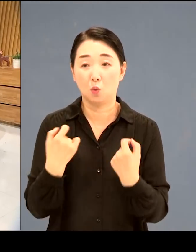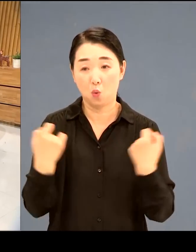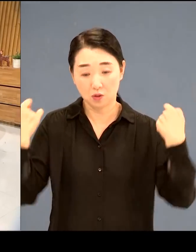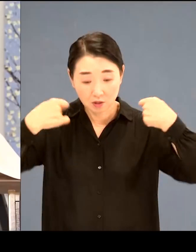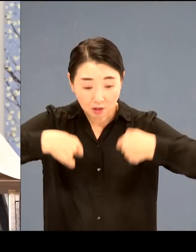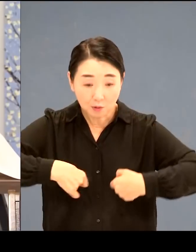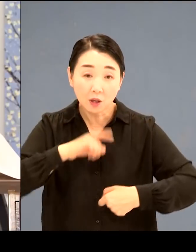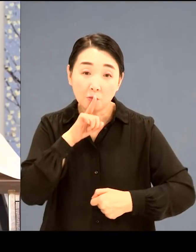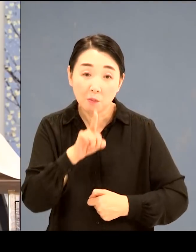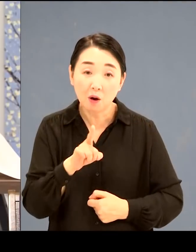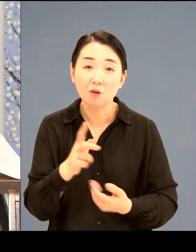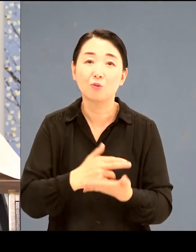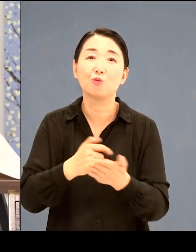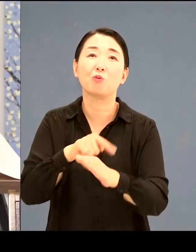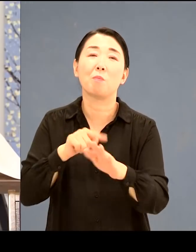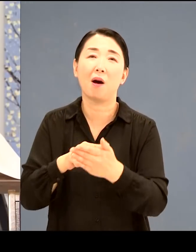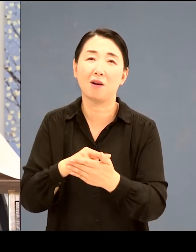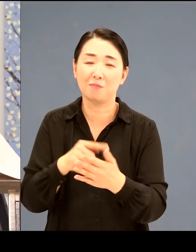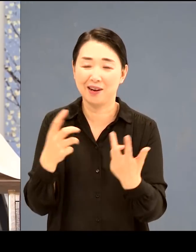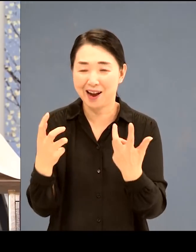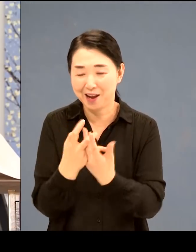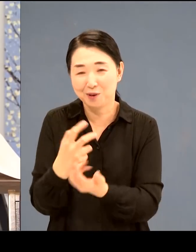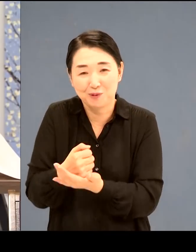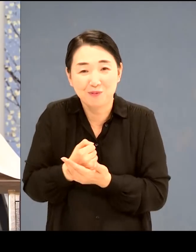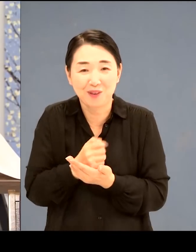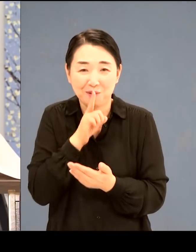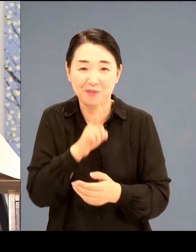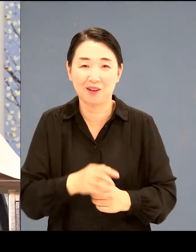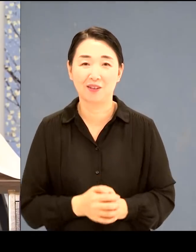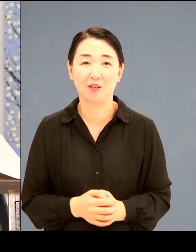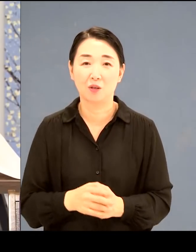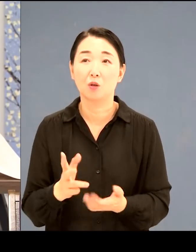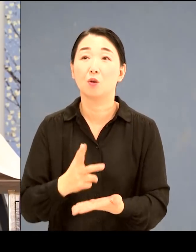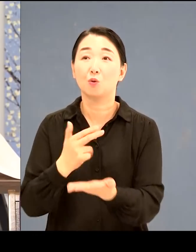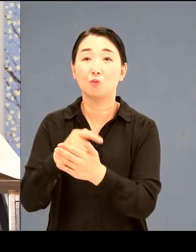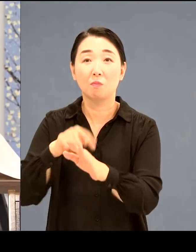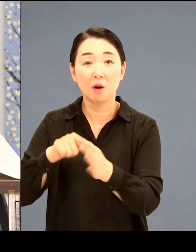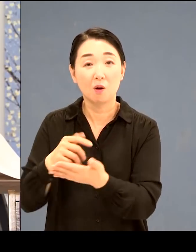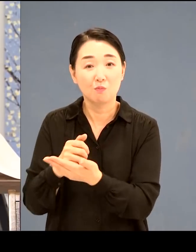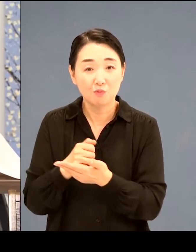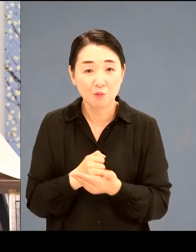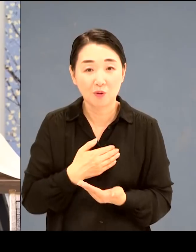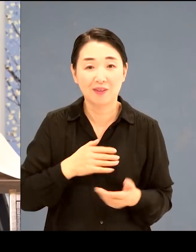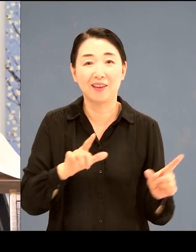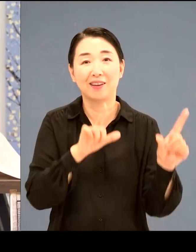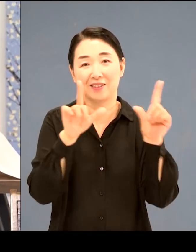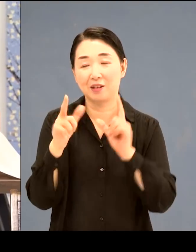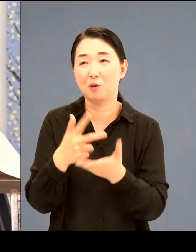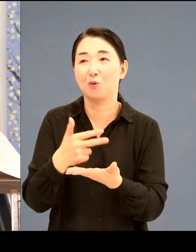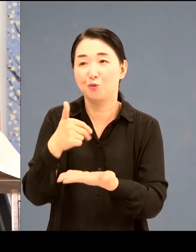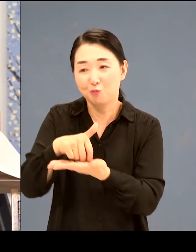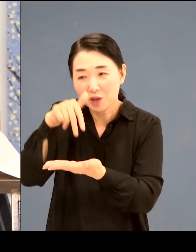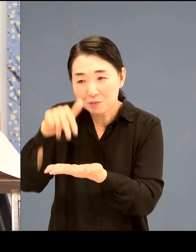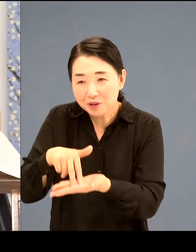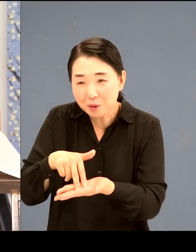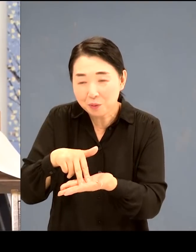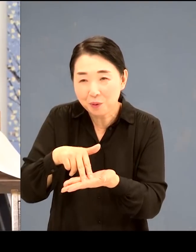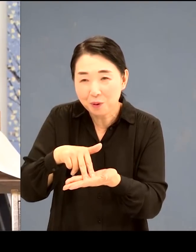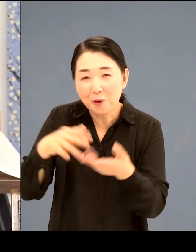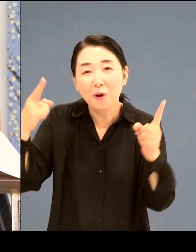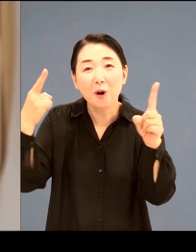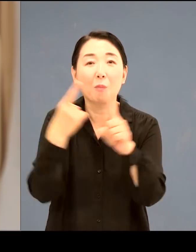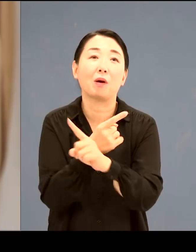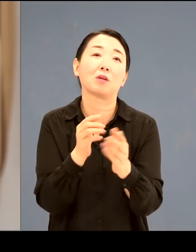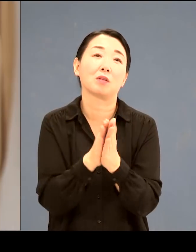옷 입는다는 건 주님의 마음을 가득 품는다는 거거든요. 네네. 그러니까 주님의 마음을 품으면 이제 내 삶의 주님의 시선으로 바뀌어지는 거예요. 아멘.